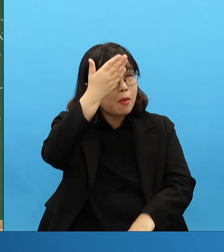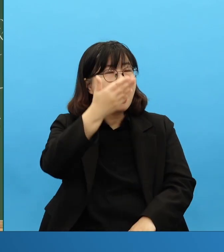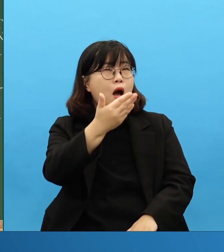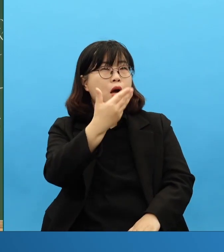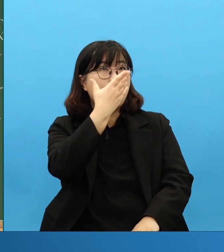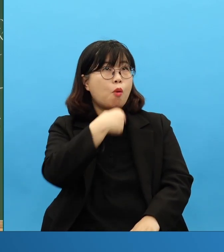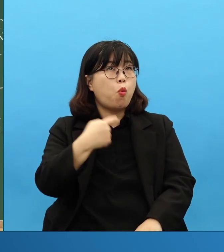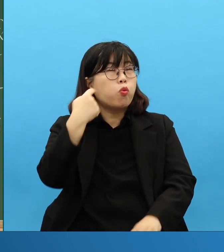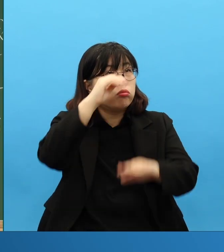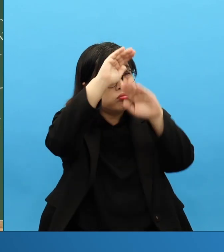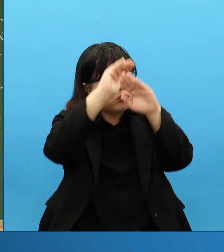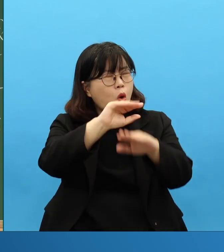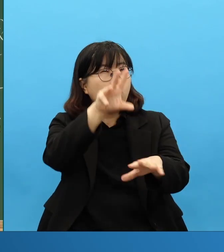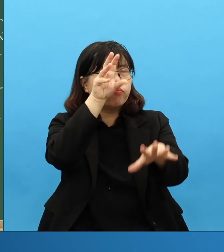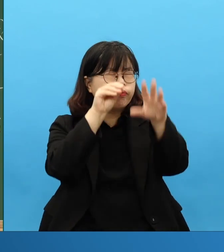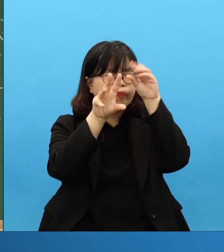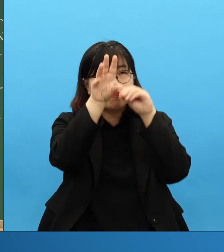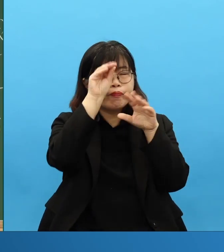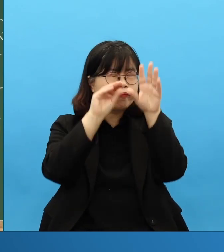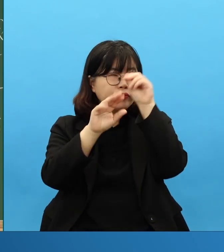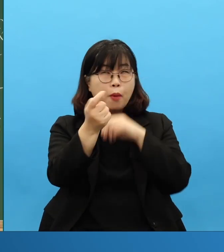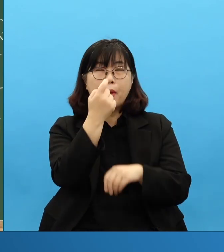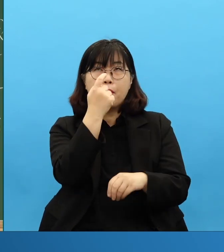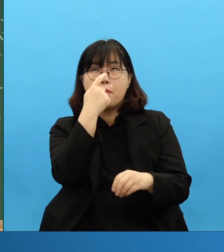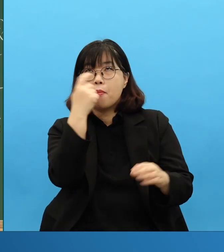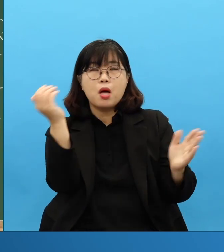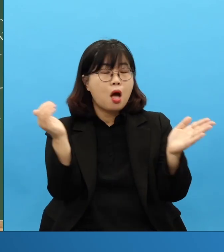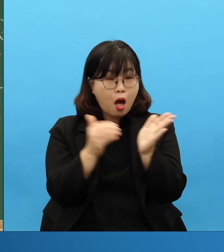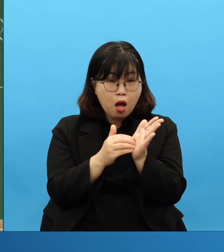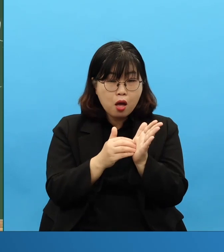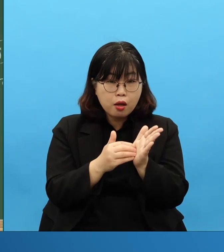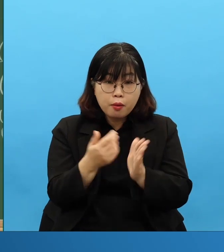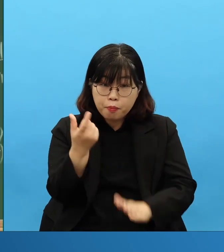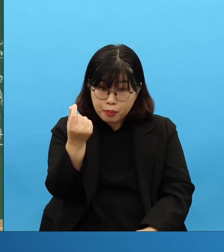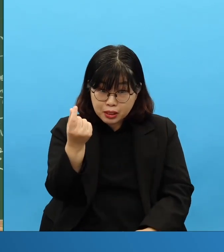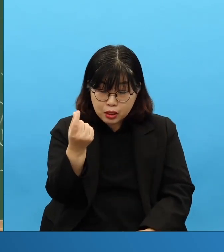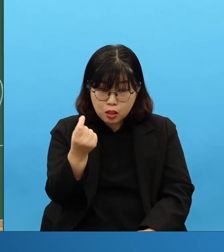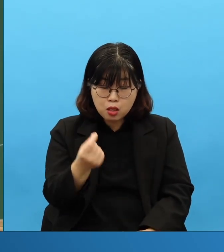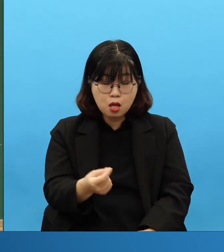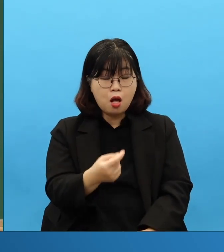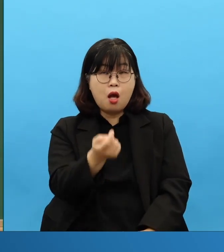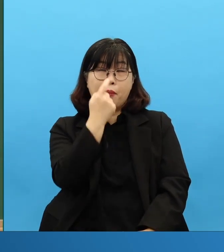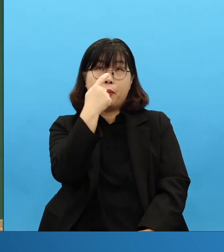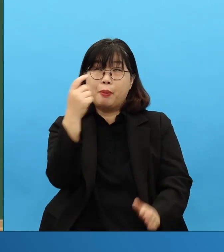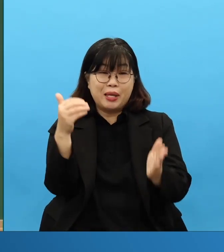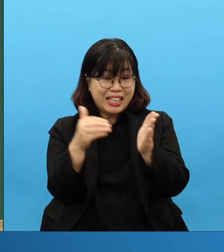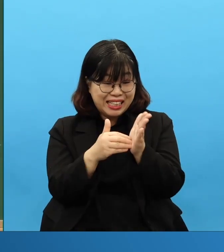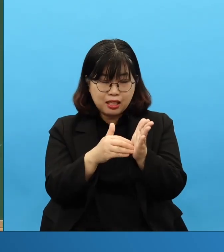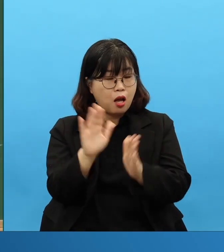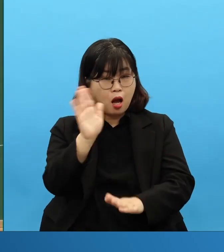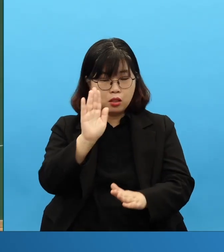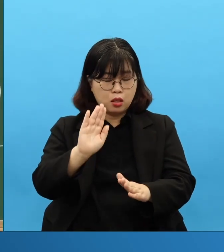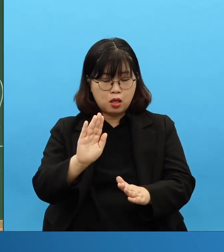그걸로 끝내지 말고 하나님의 능력으로 세상사를 복음으로 완전히 각인시켜.